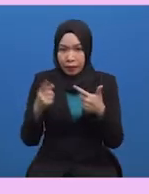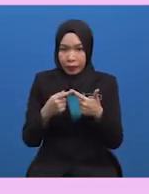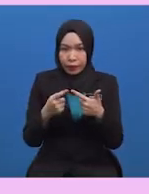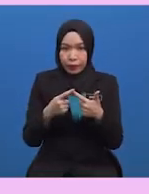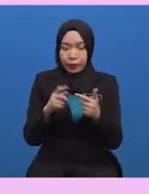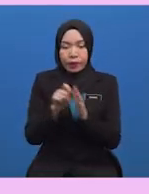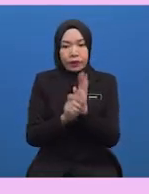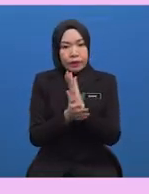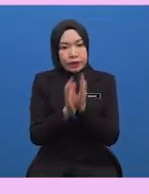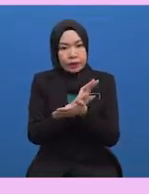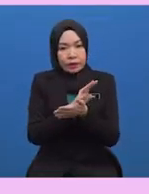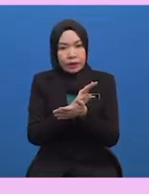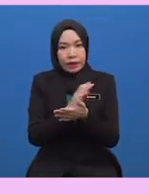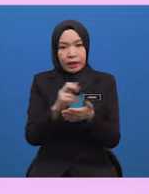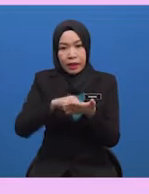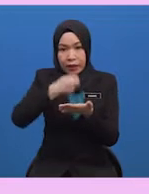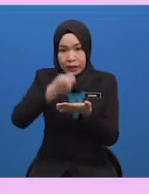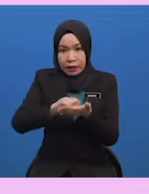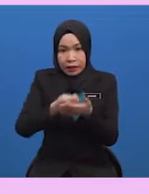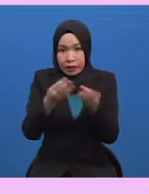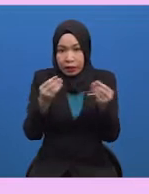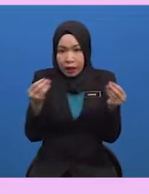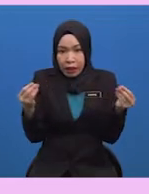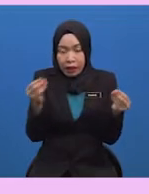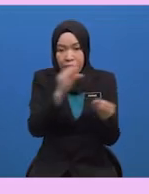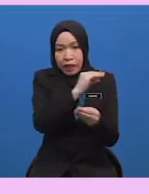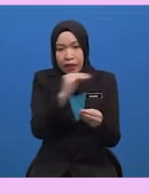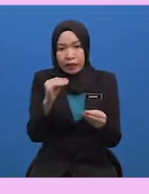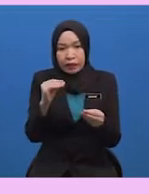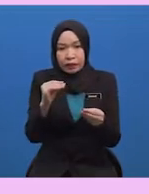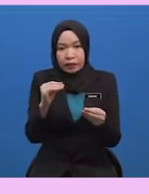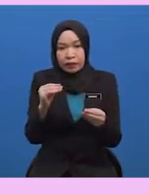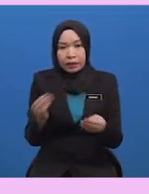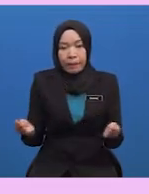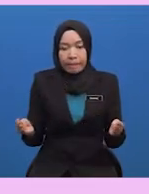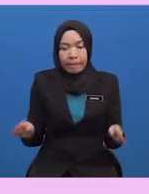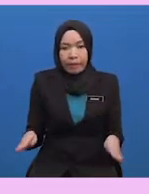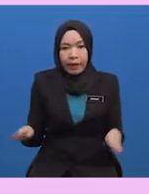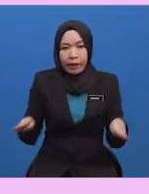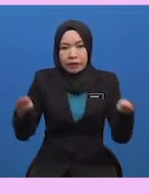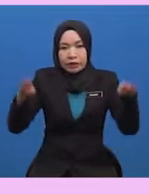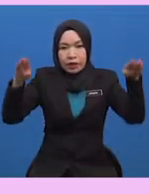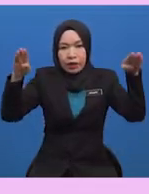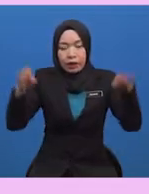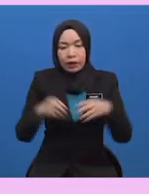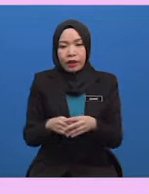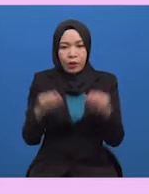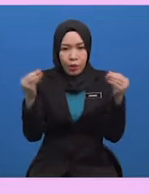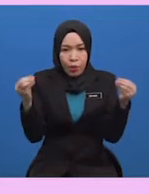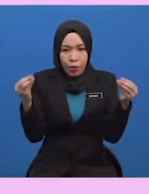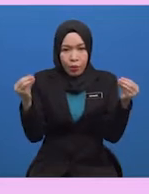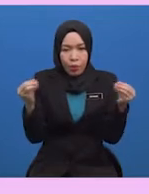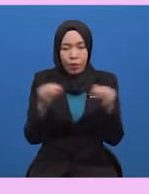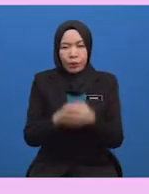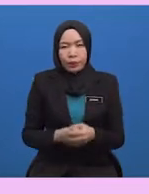Kedua, berlaku hakisan tanah dan banjir lumpur. Penebangan hutan akan mengurangkan resapan